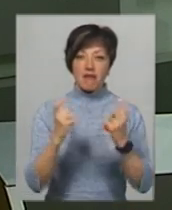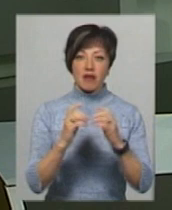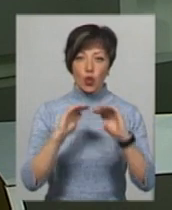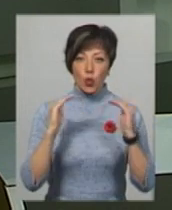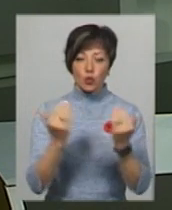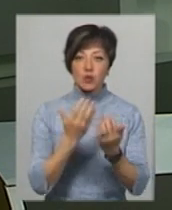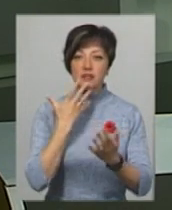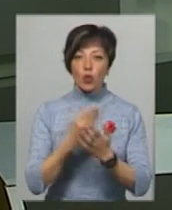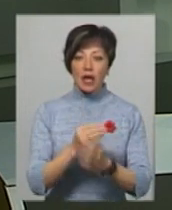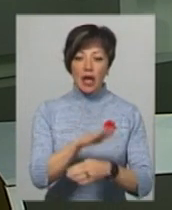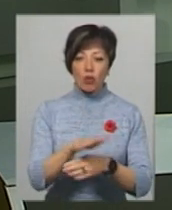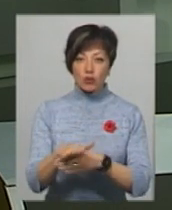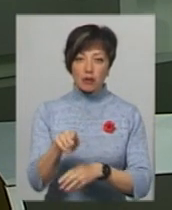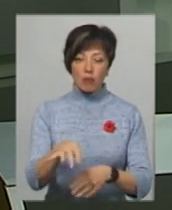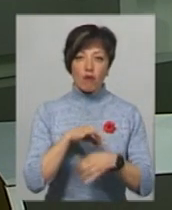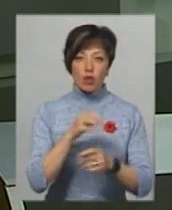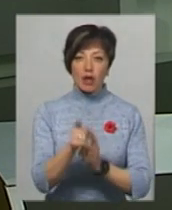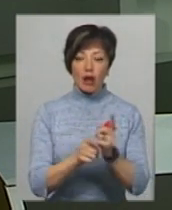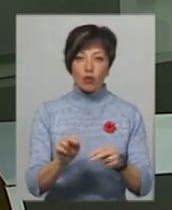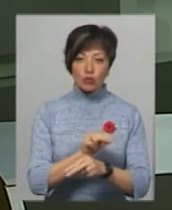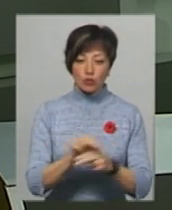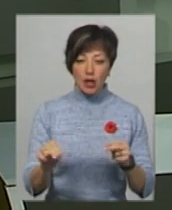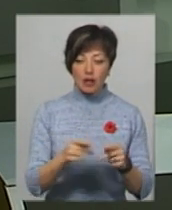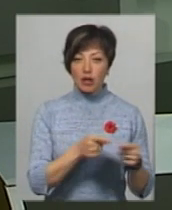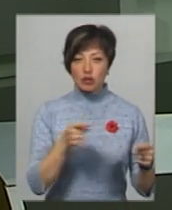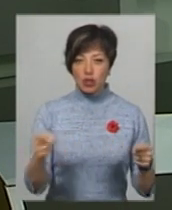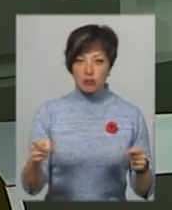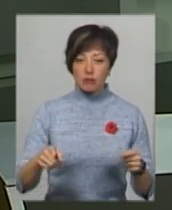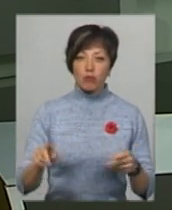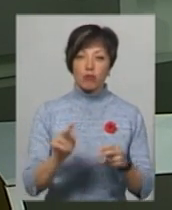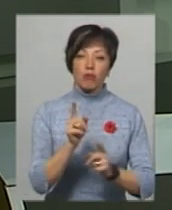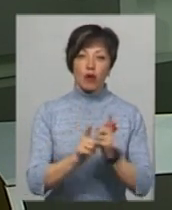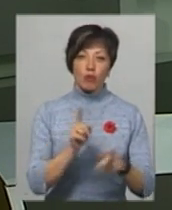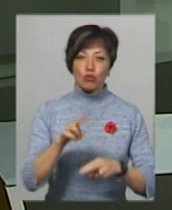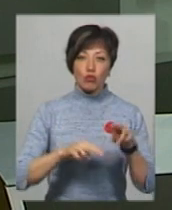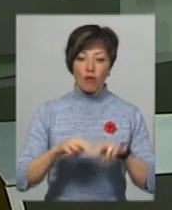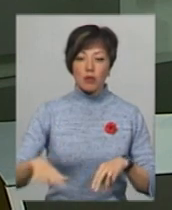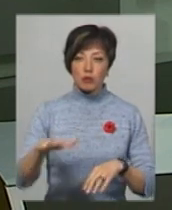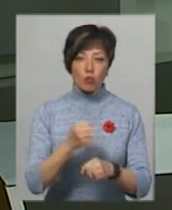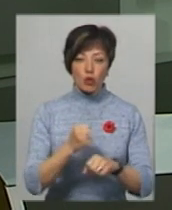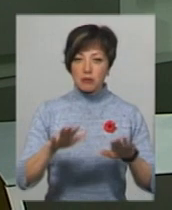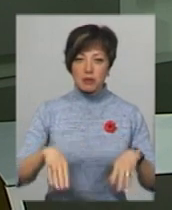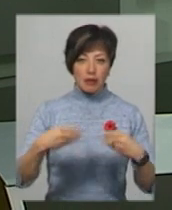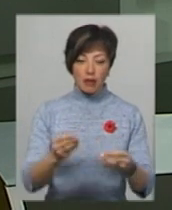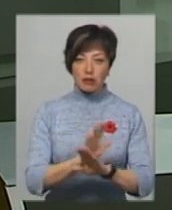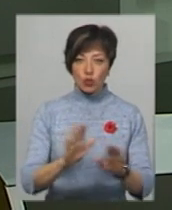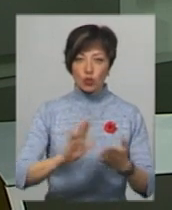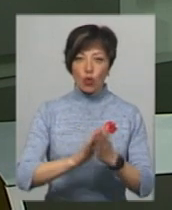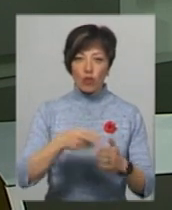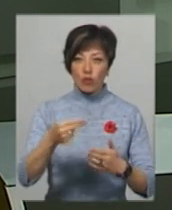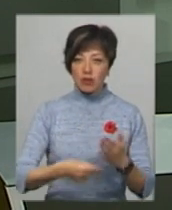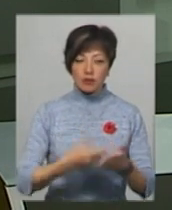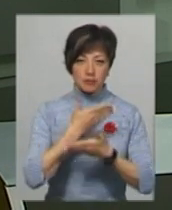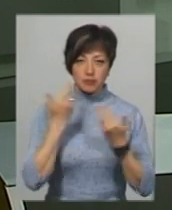бо там проводитимуть реконструкцію. На час капітальної перебудови приміщення інших робочих місць їм не надають. Договори з ними